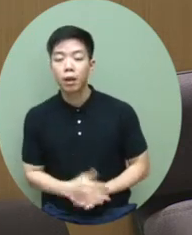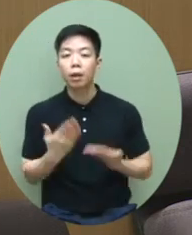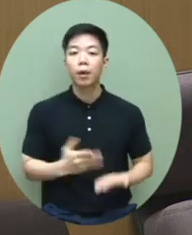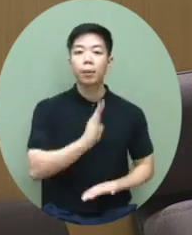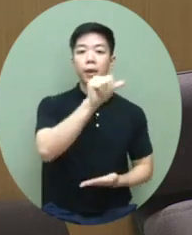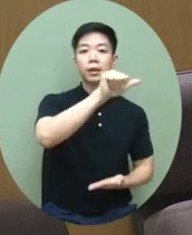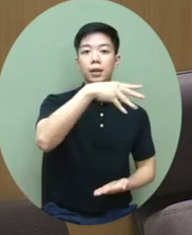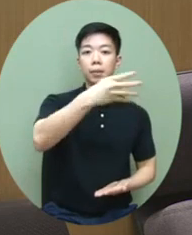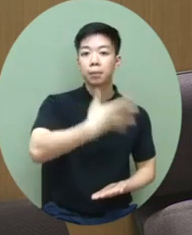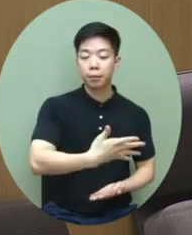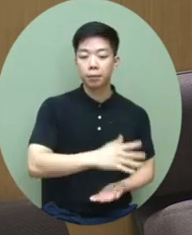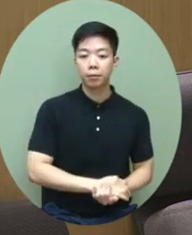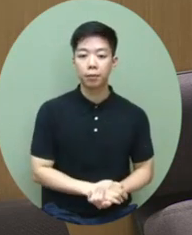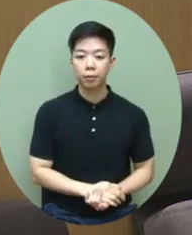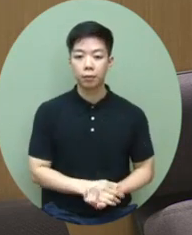到